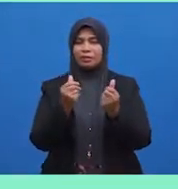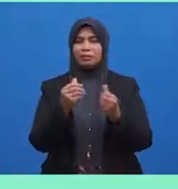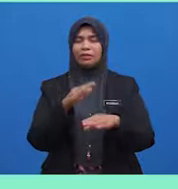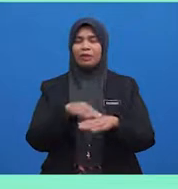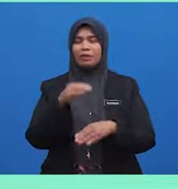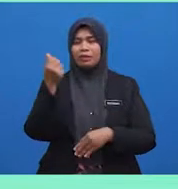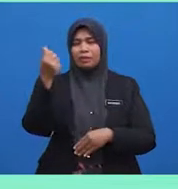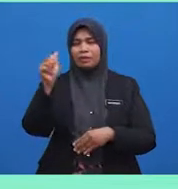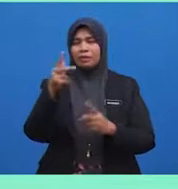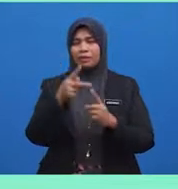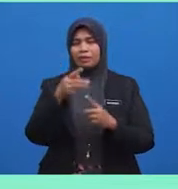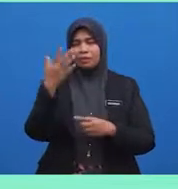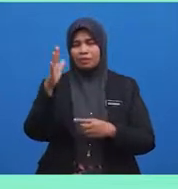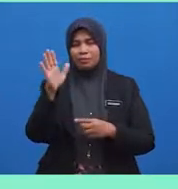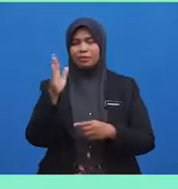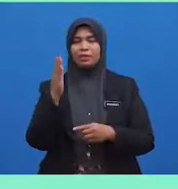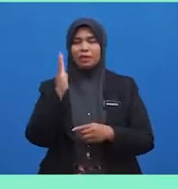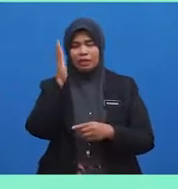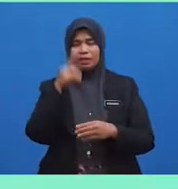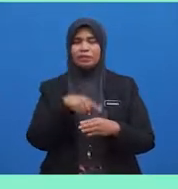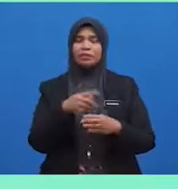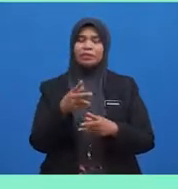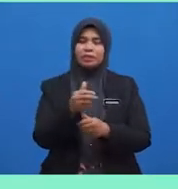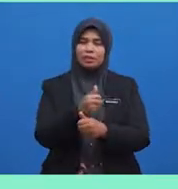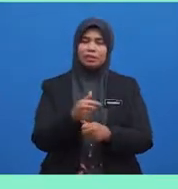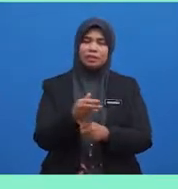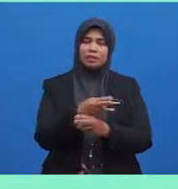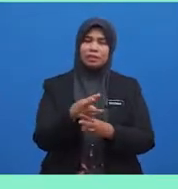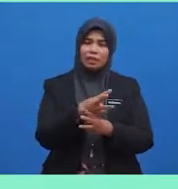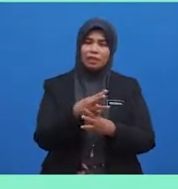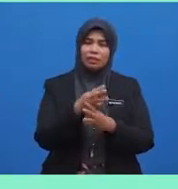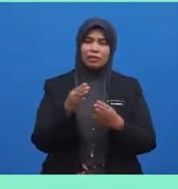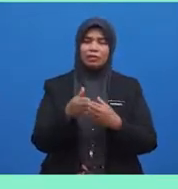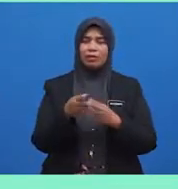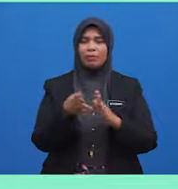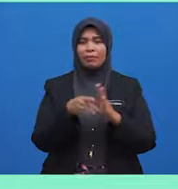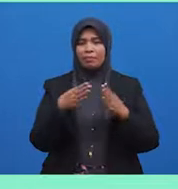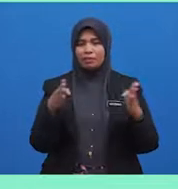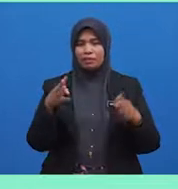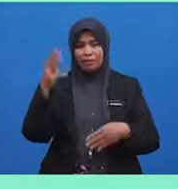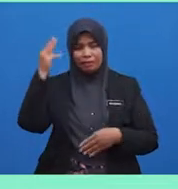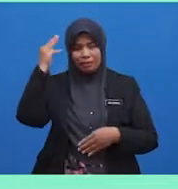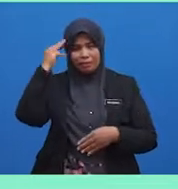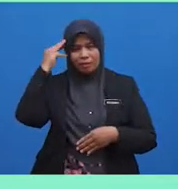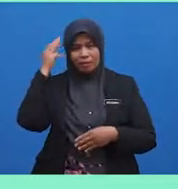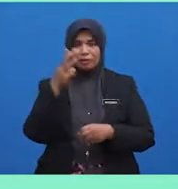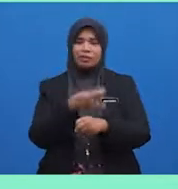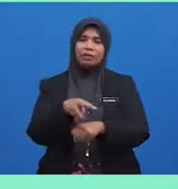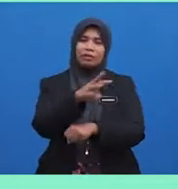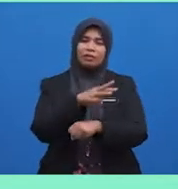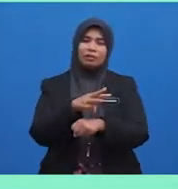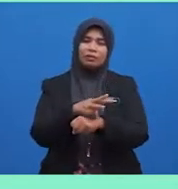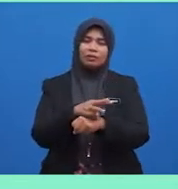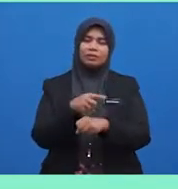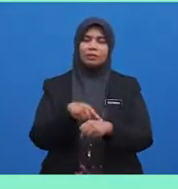ini akan diawasi oleh pembesar-pembesar Melayu. Kawasan perlombongan biji timah dimiliki